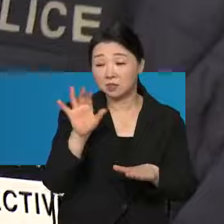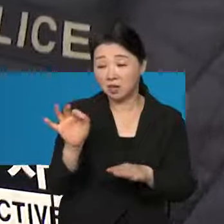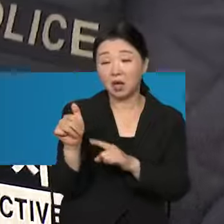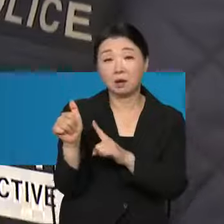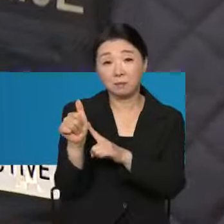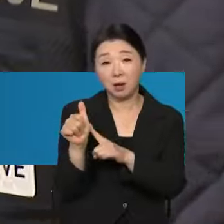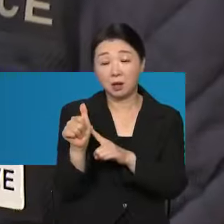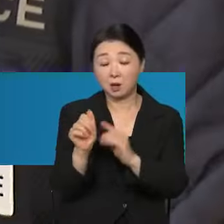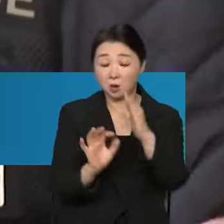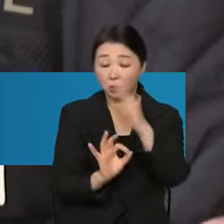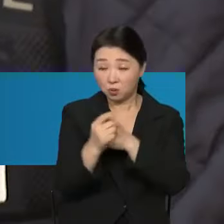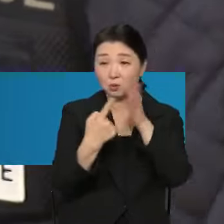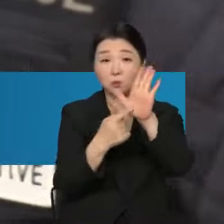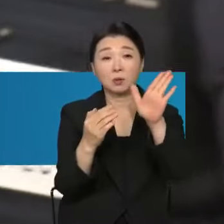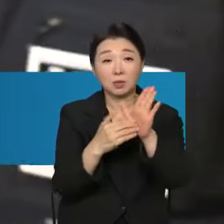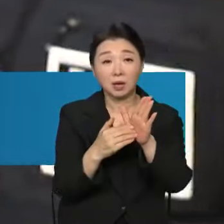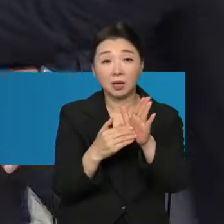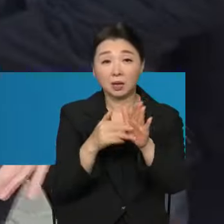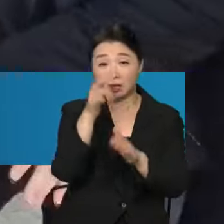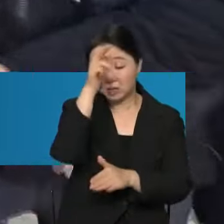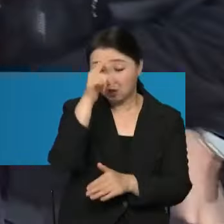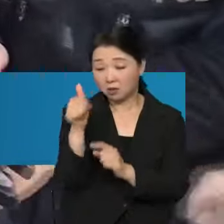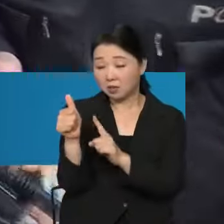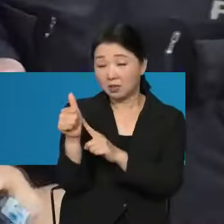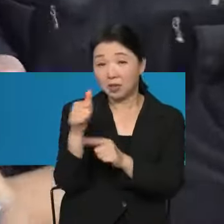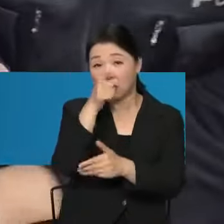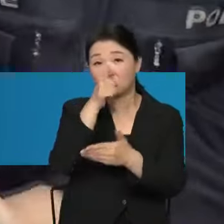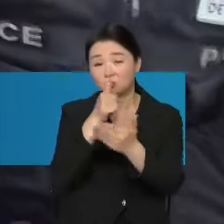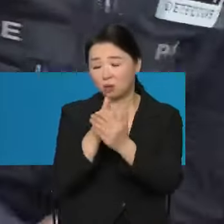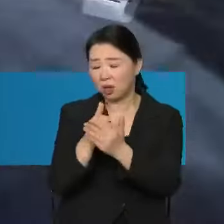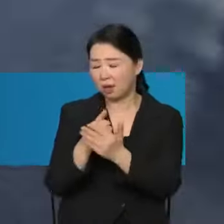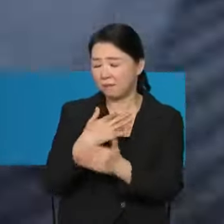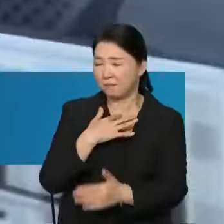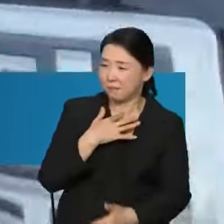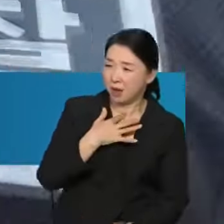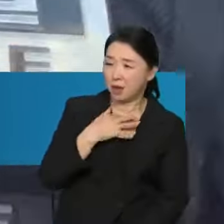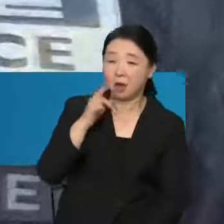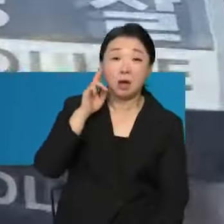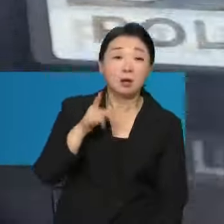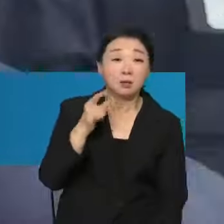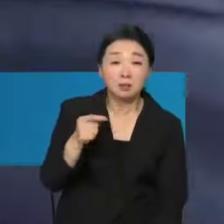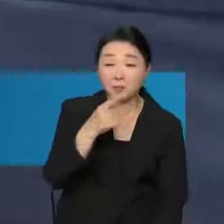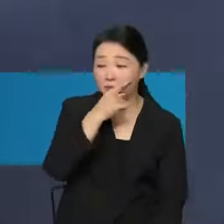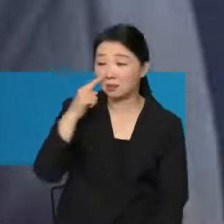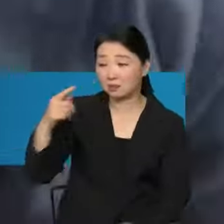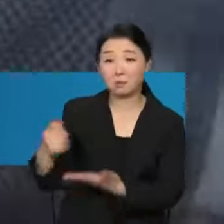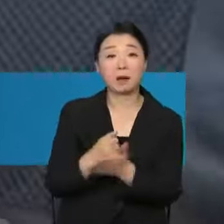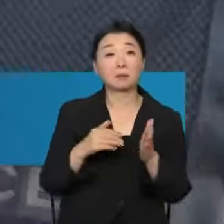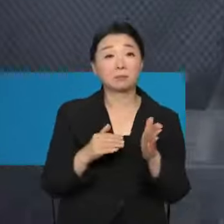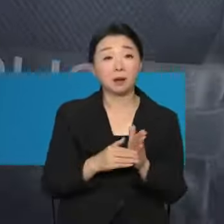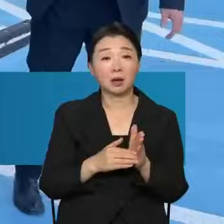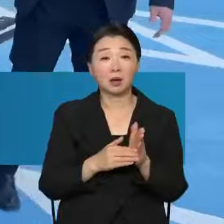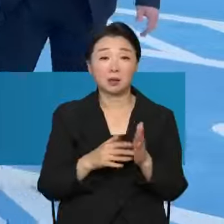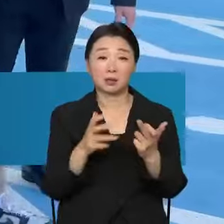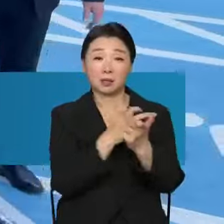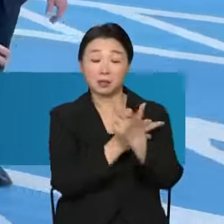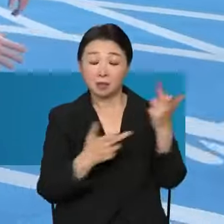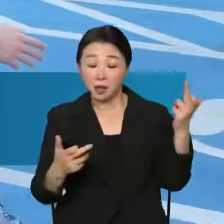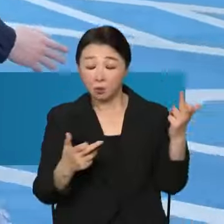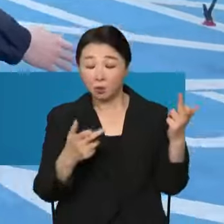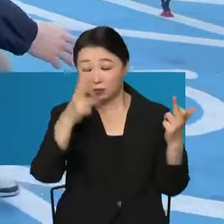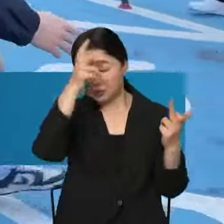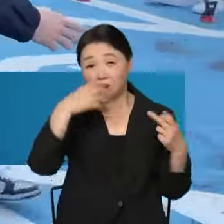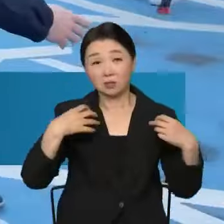오전 공개됩니다 경찰은 양씨의 범행수법이 잔인하고 충분한 증거가 확보된만큼 강원 경찰청 홈페이지에